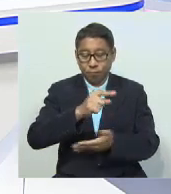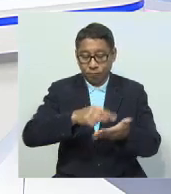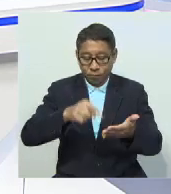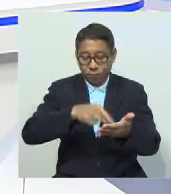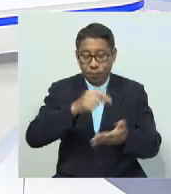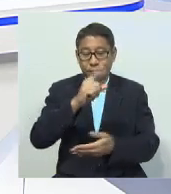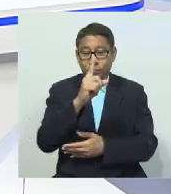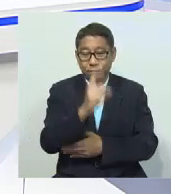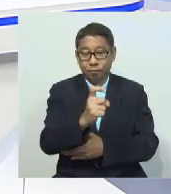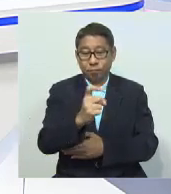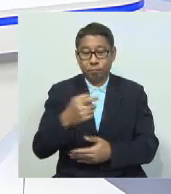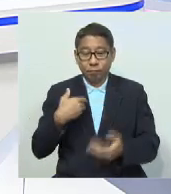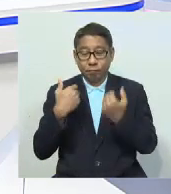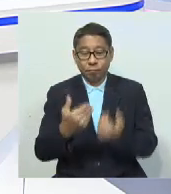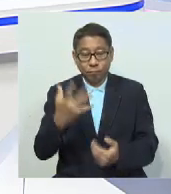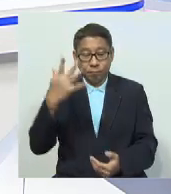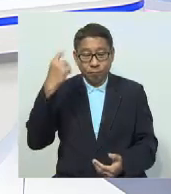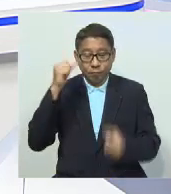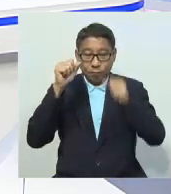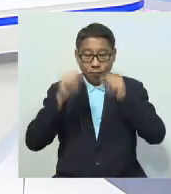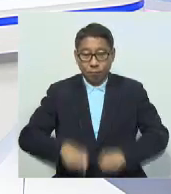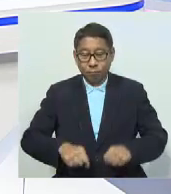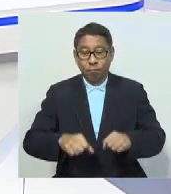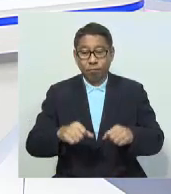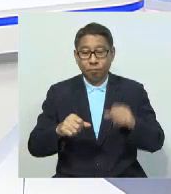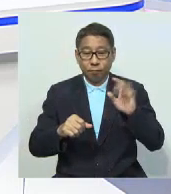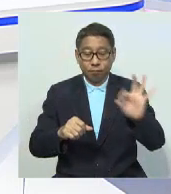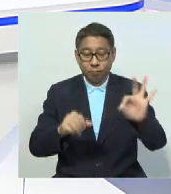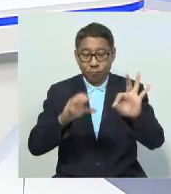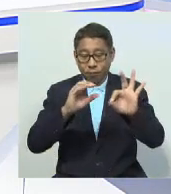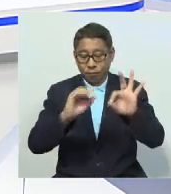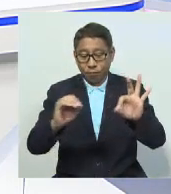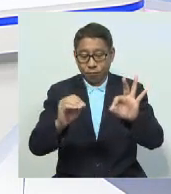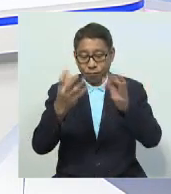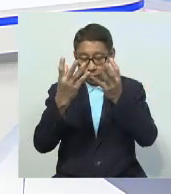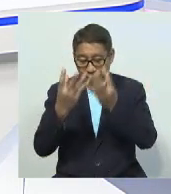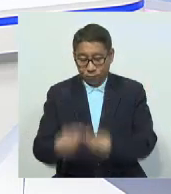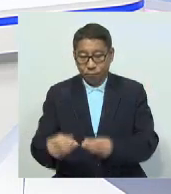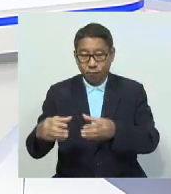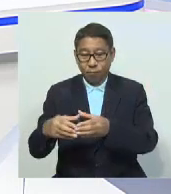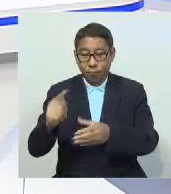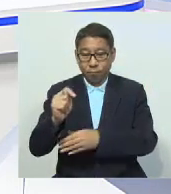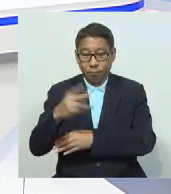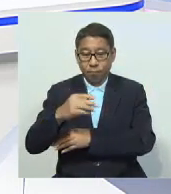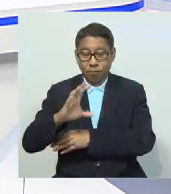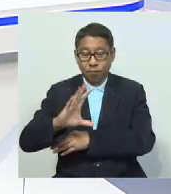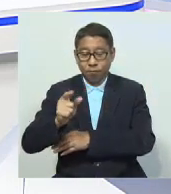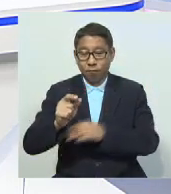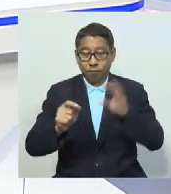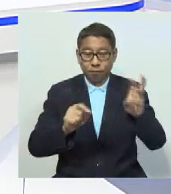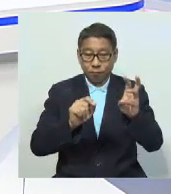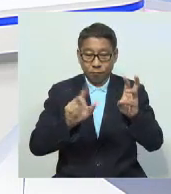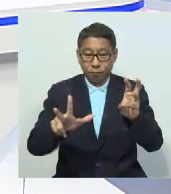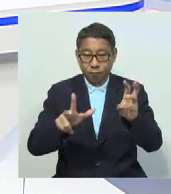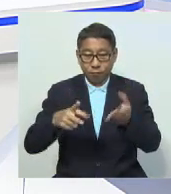รุปผลเมื่อวานนี้นะคะก็คือว่ามติเป็นเอกฉันท์9ต่อ0เสียงให้ยุบพรรคไทยรักษาชาติ6ต่อ3เสีย